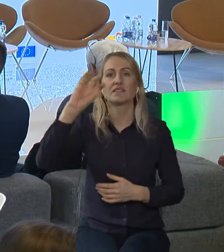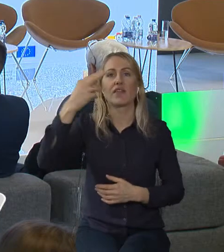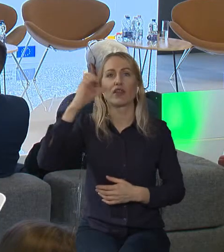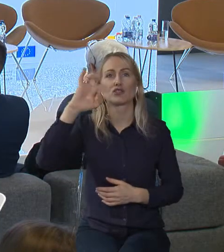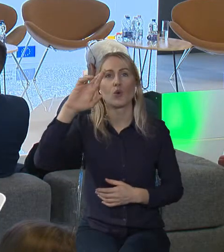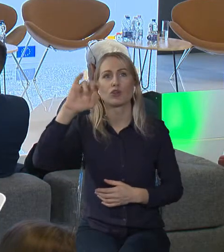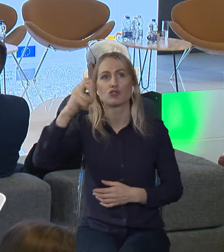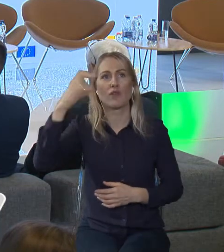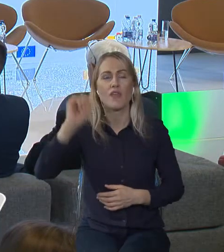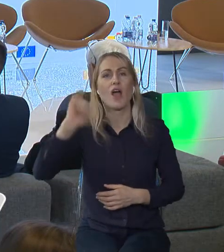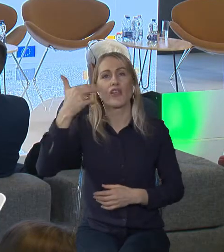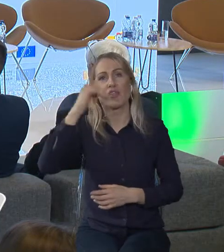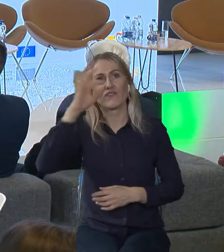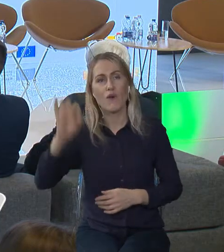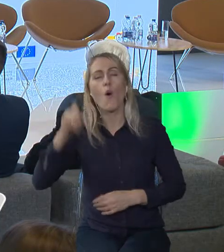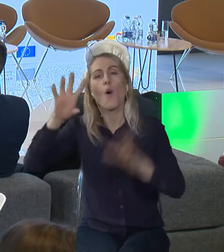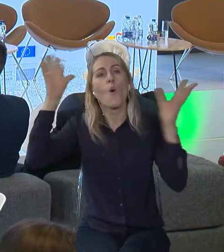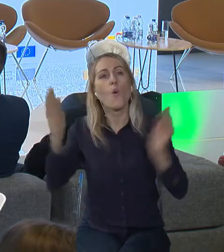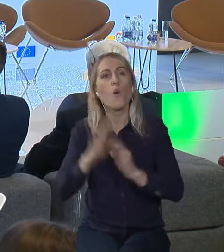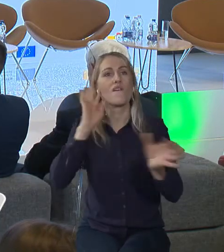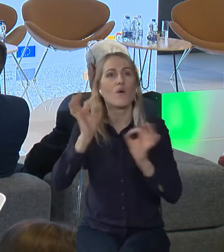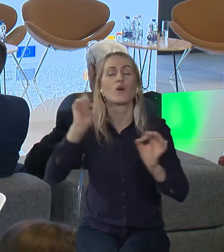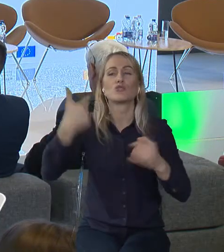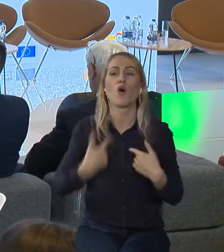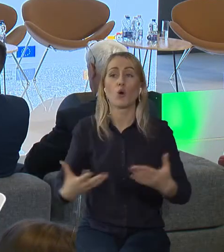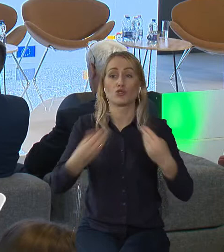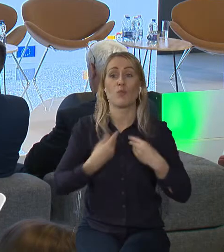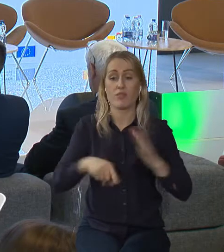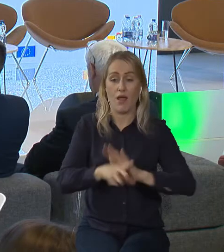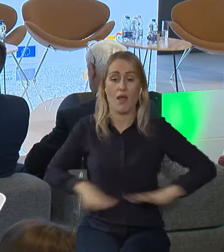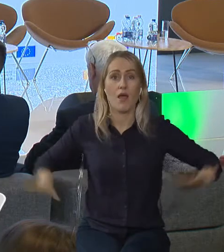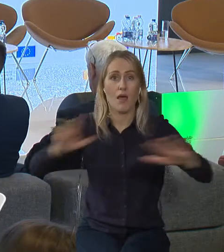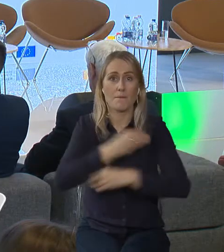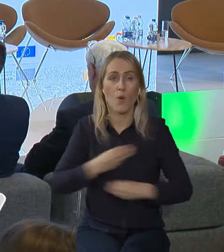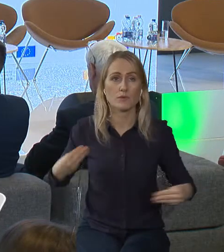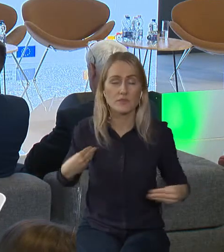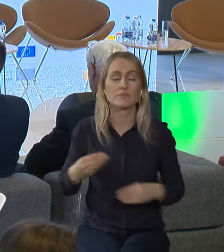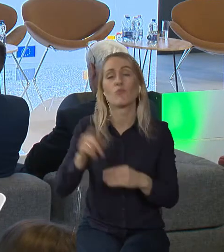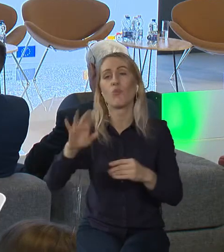stricte informacjach, które otrzymujemy na populację Polski, no bo tak jak mówię, teraz